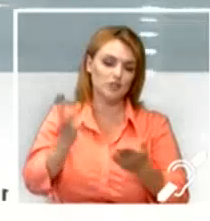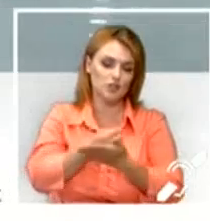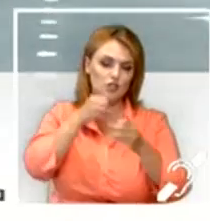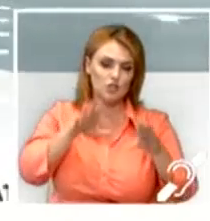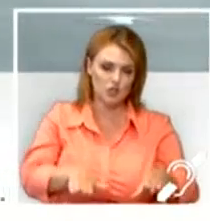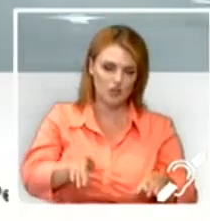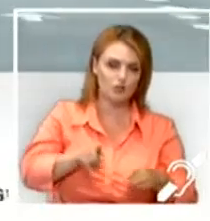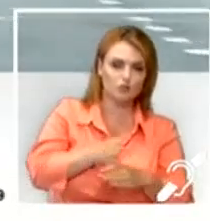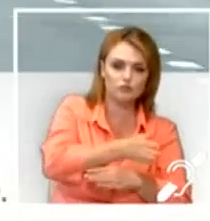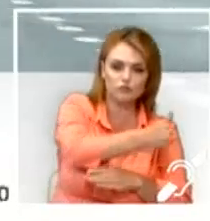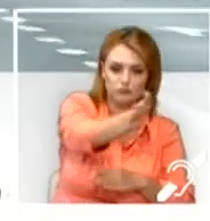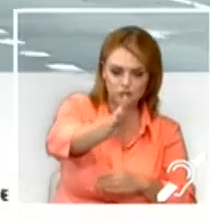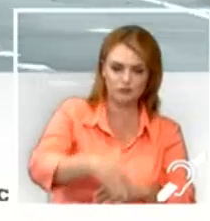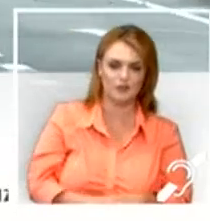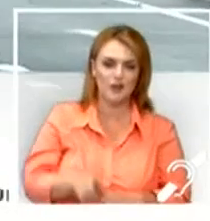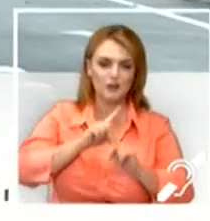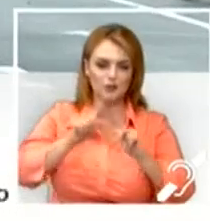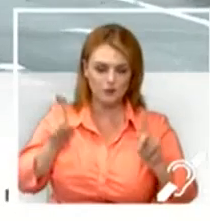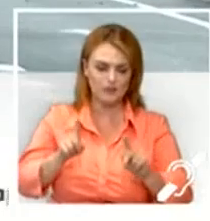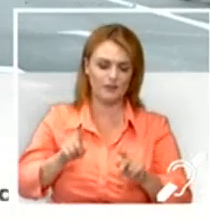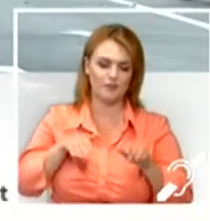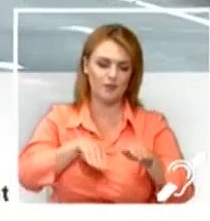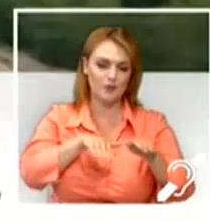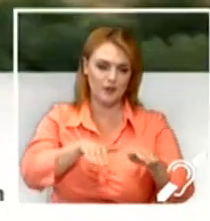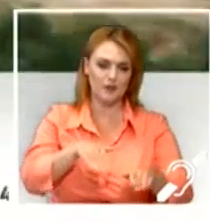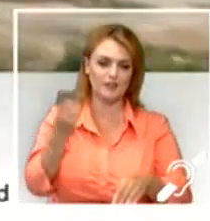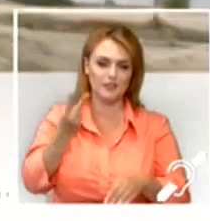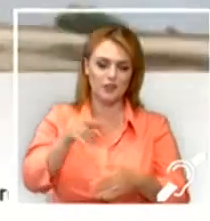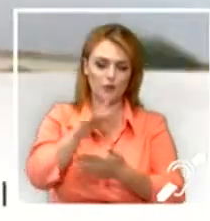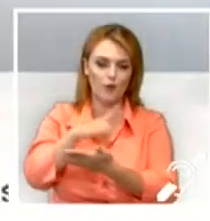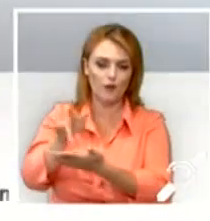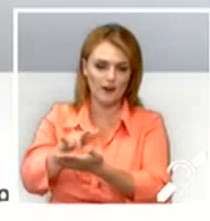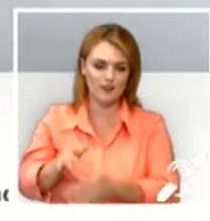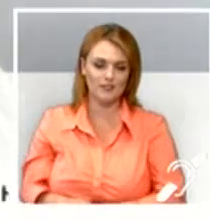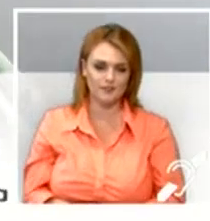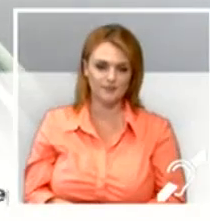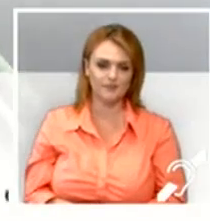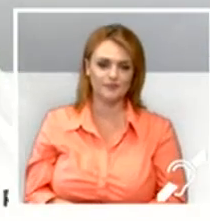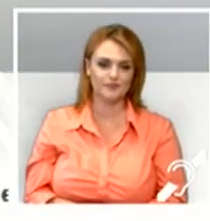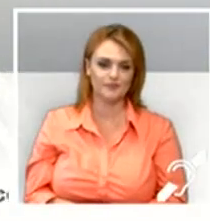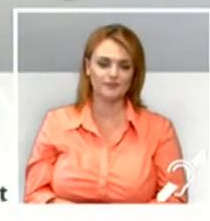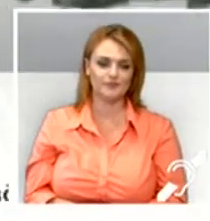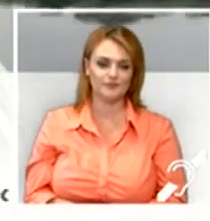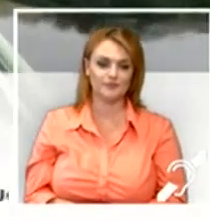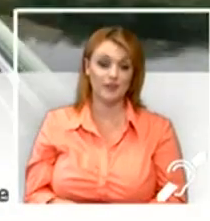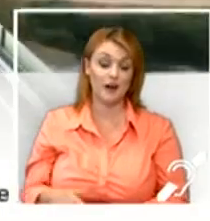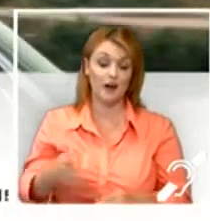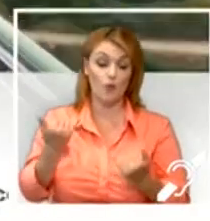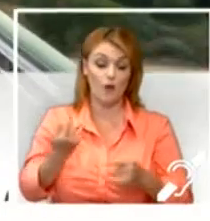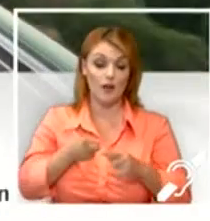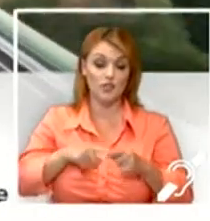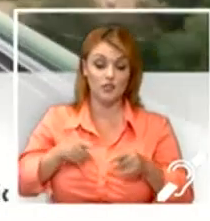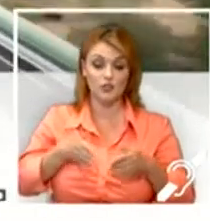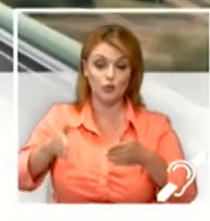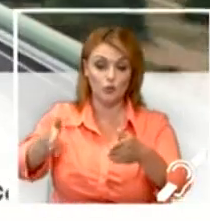a Slatinei și nu o să mai avem blocaje în cele două orașe. Pe lotul dat în folosință între Slatina și Piatra Olt a